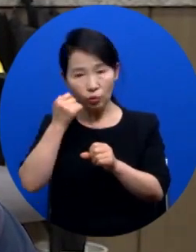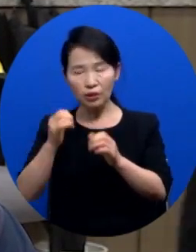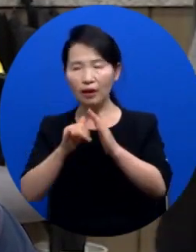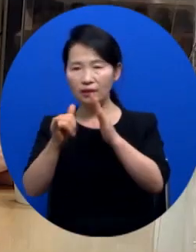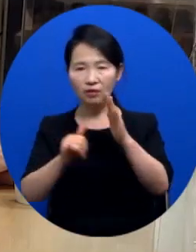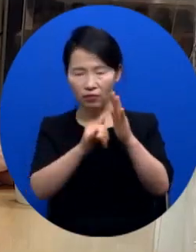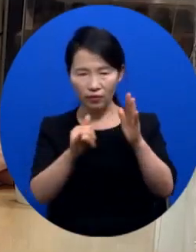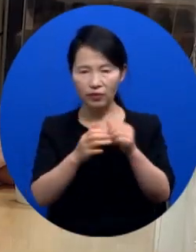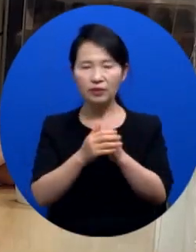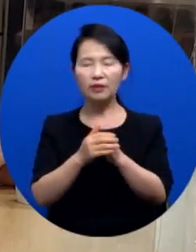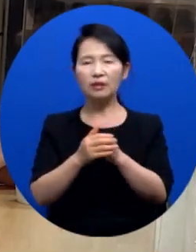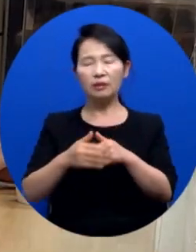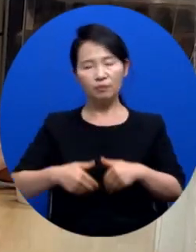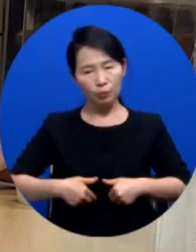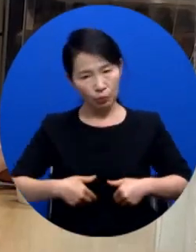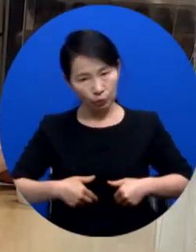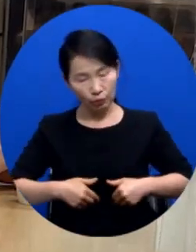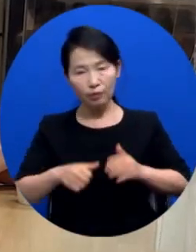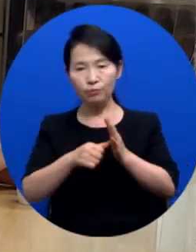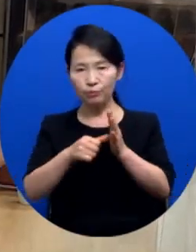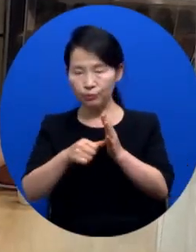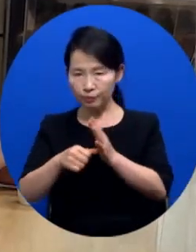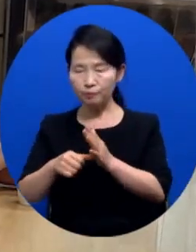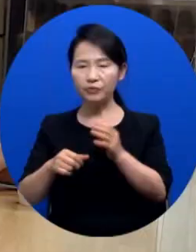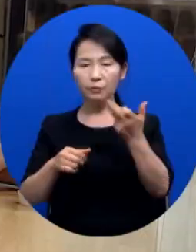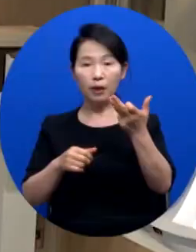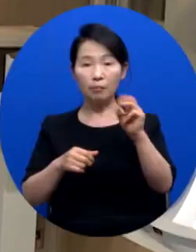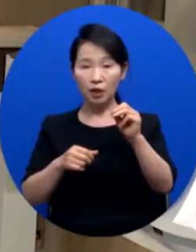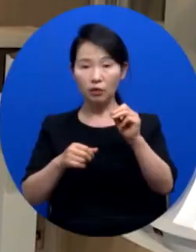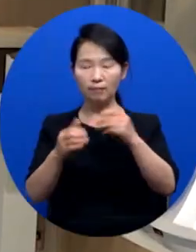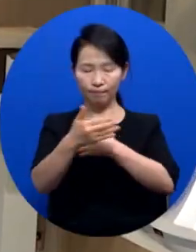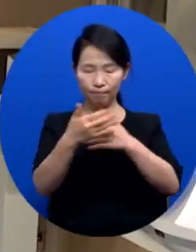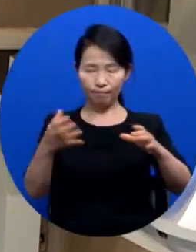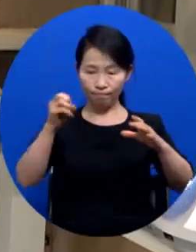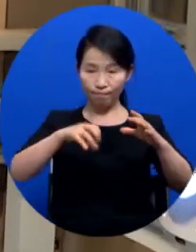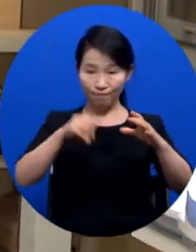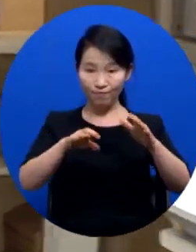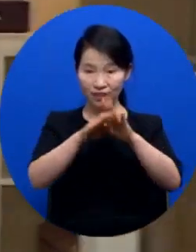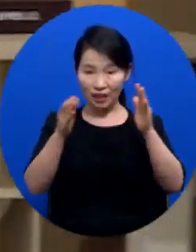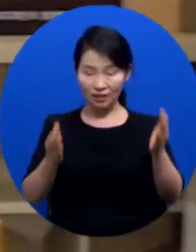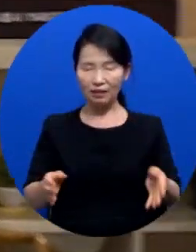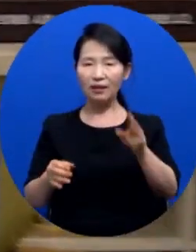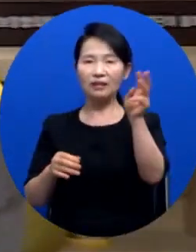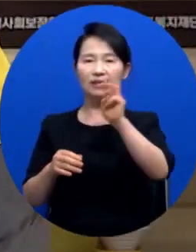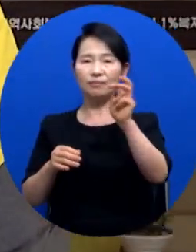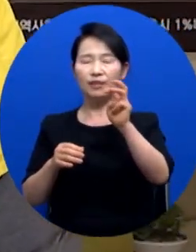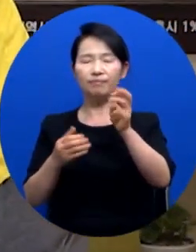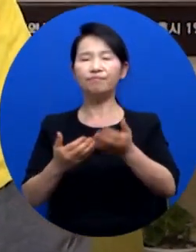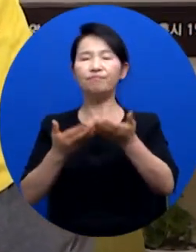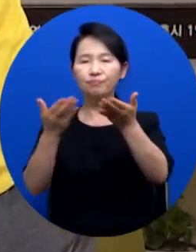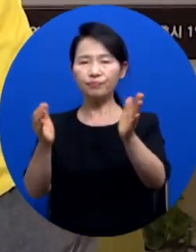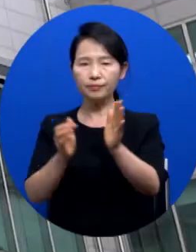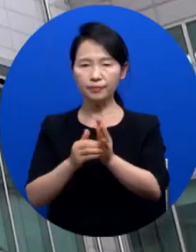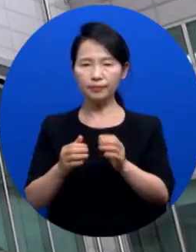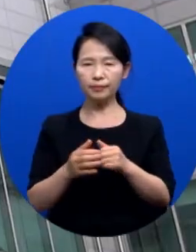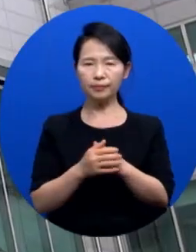식료품과 생필품, 방역용품 등 18만 원 상당의 물품을 담은 희망상자 30박스를